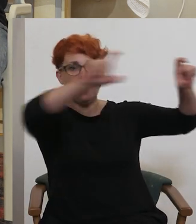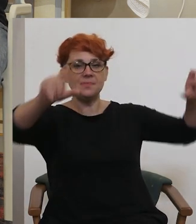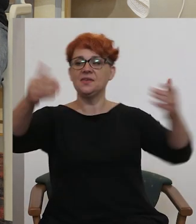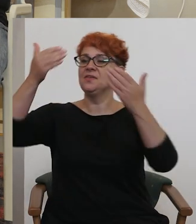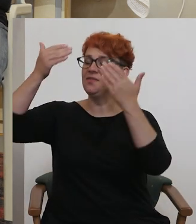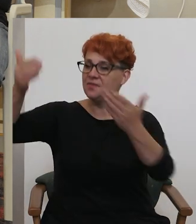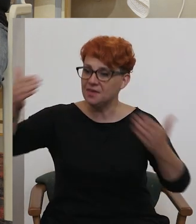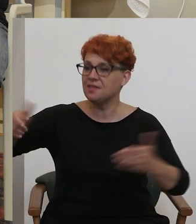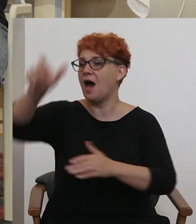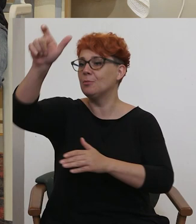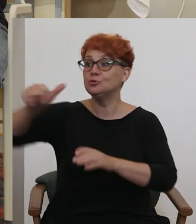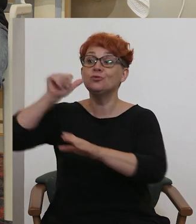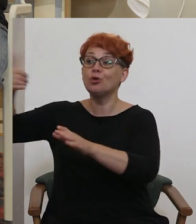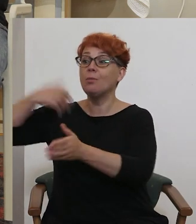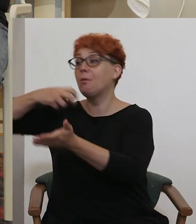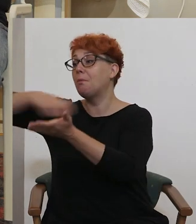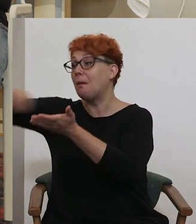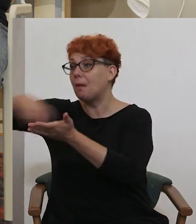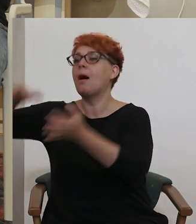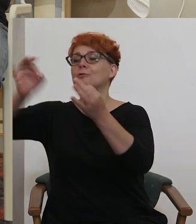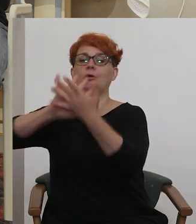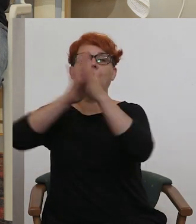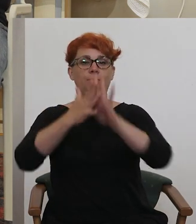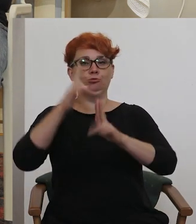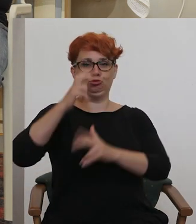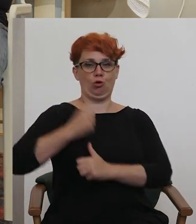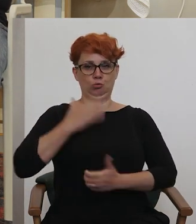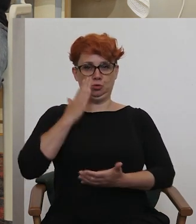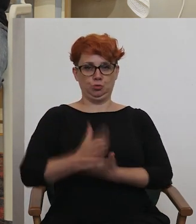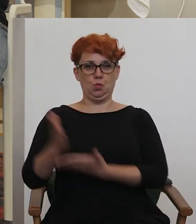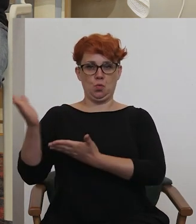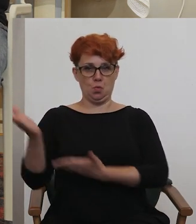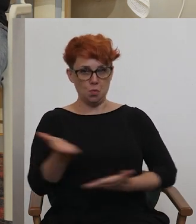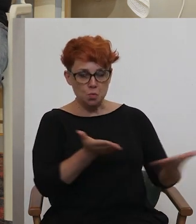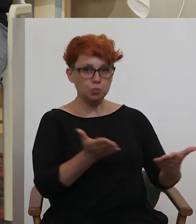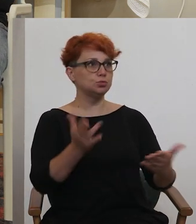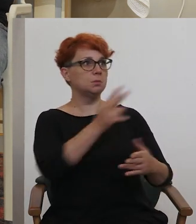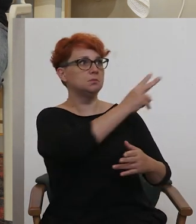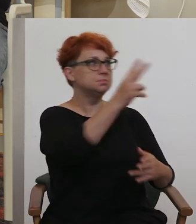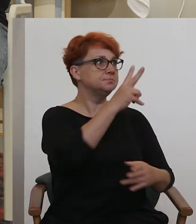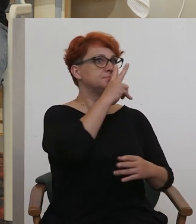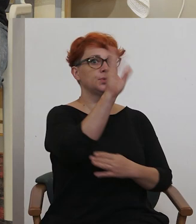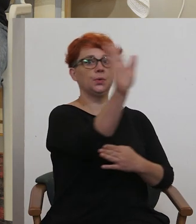Witamy cię wczorajszy tułaczu, a dzisiaj żołnierzu. Wszędzie biało-czerwone sztandary.